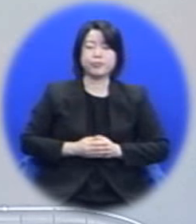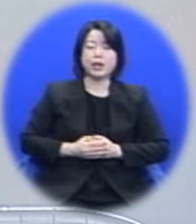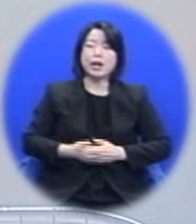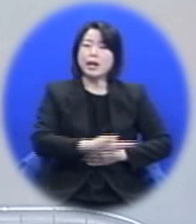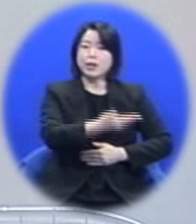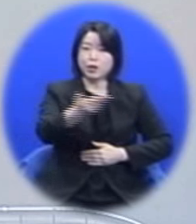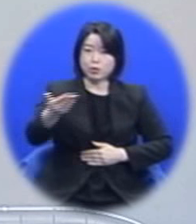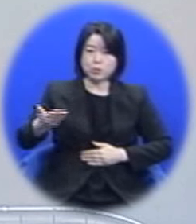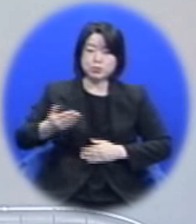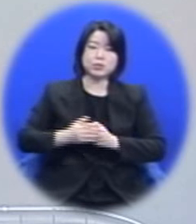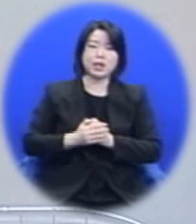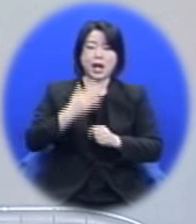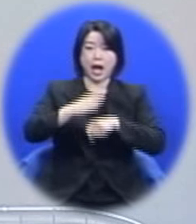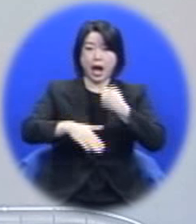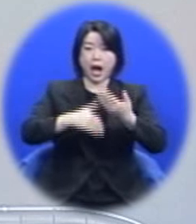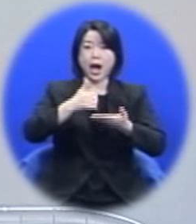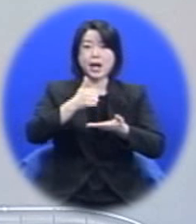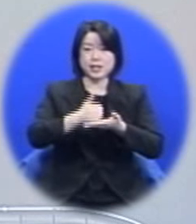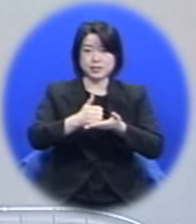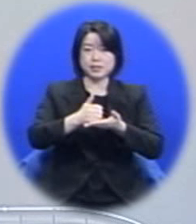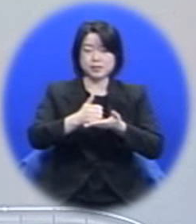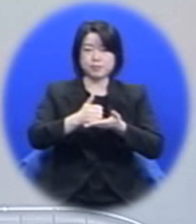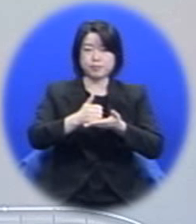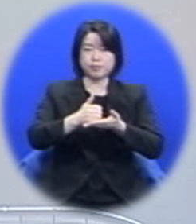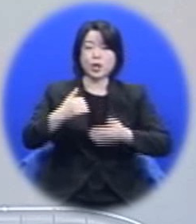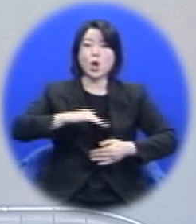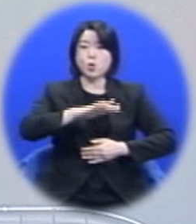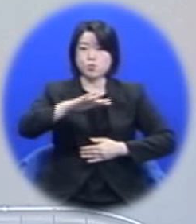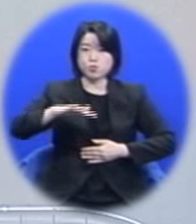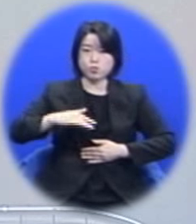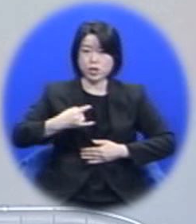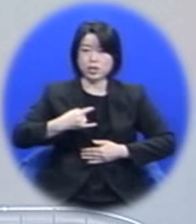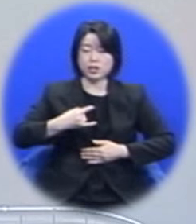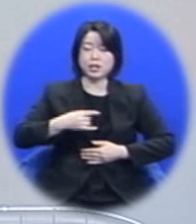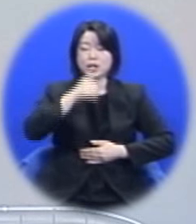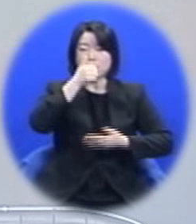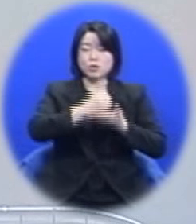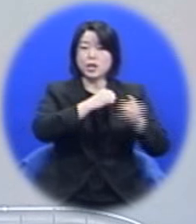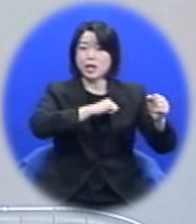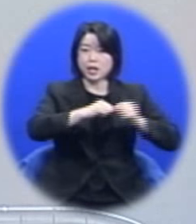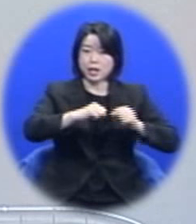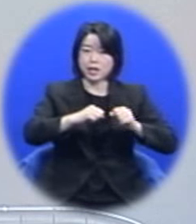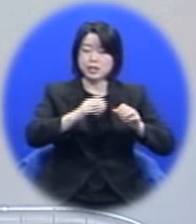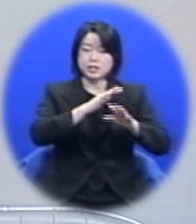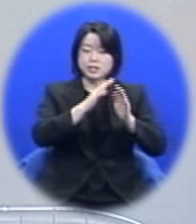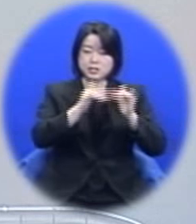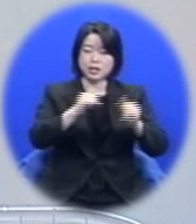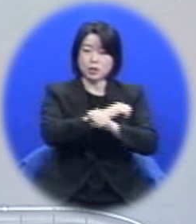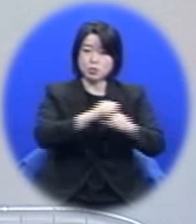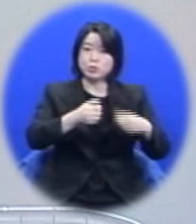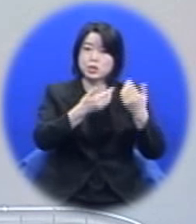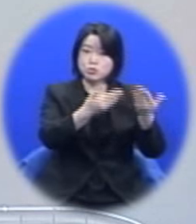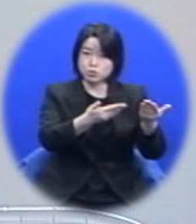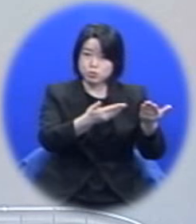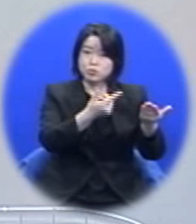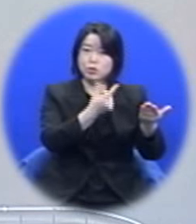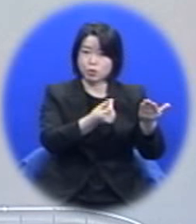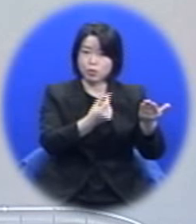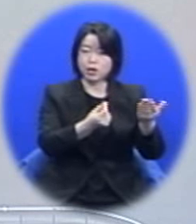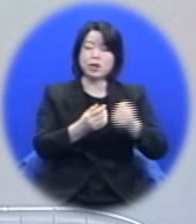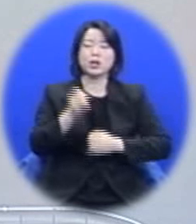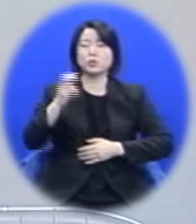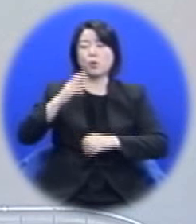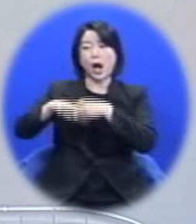여러분, 하나님의 우리가 우리에게 죄 지은 자를 용서한 것과 하나님이 우리를 용서한